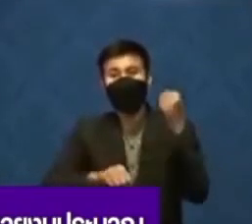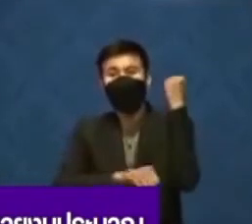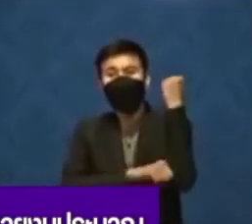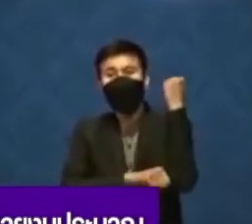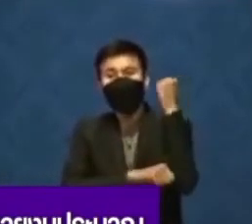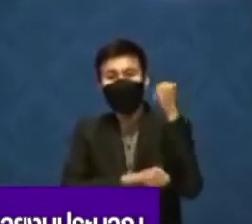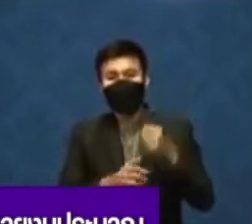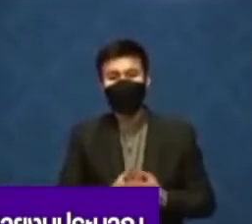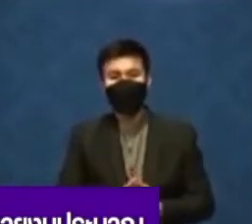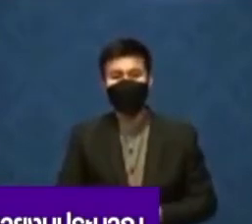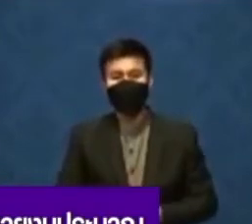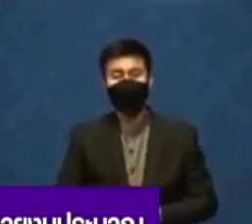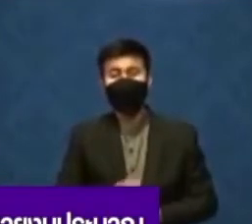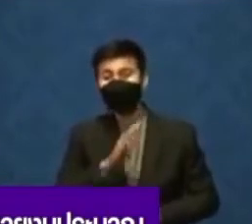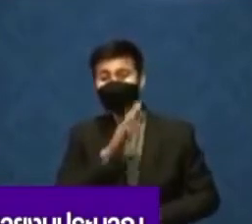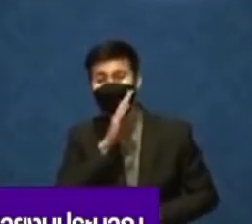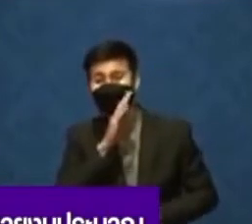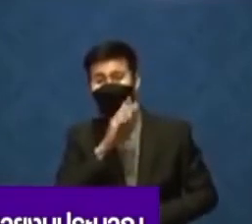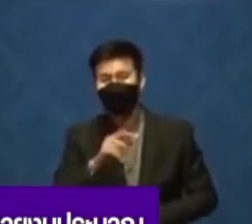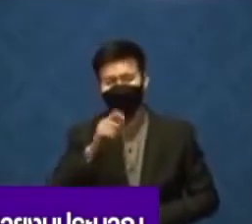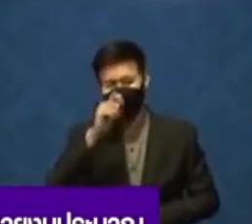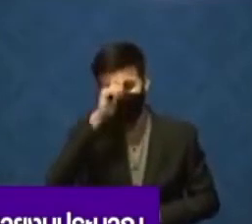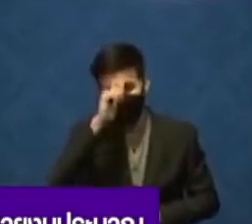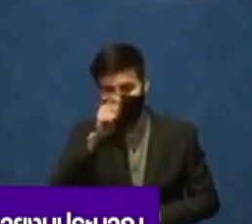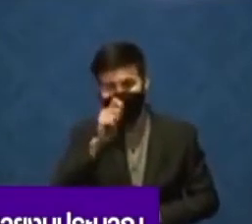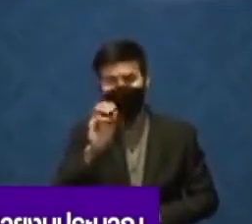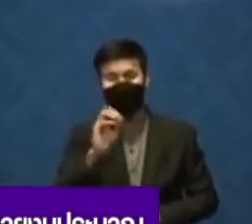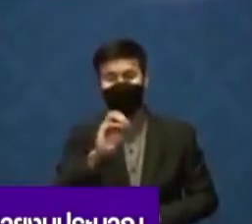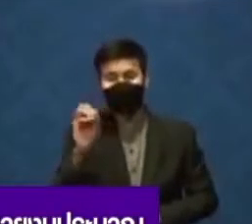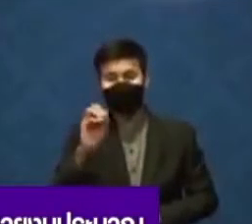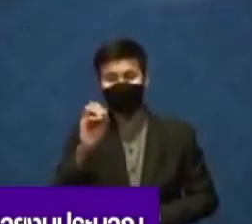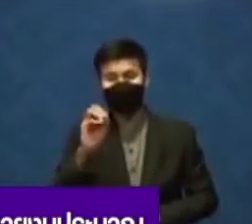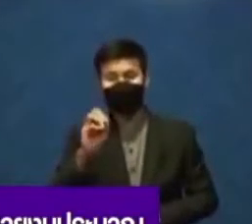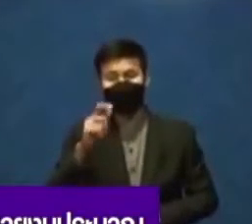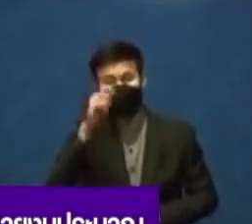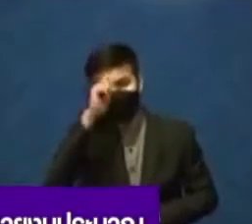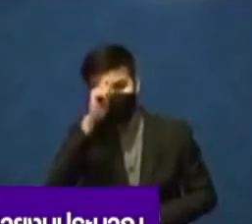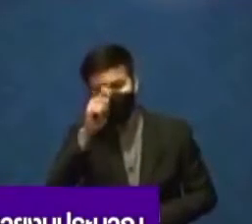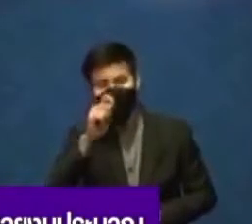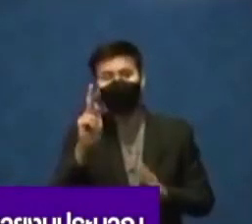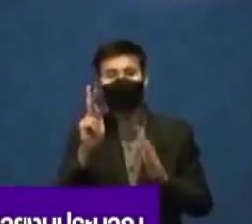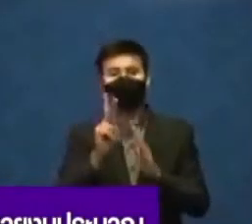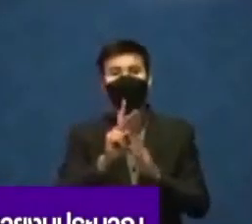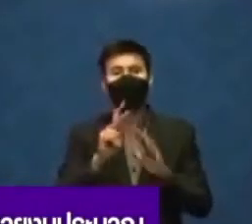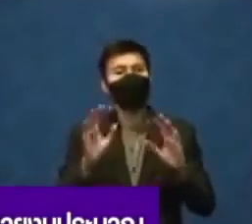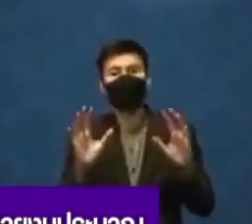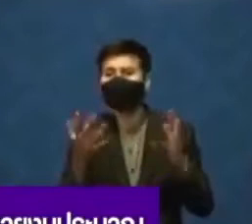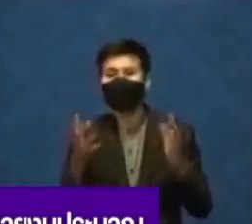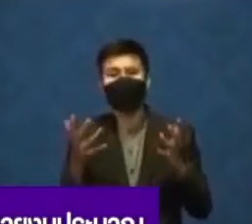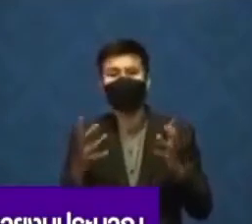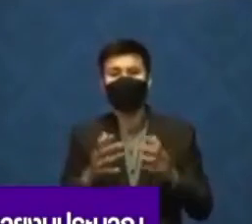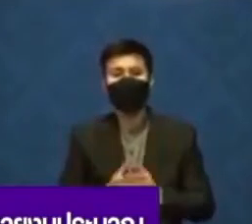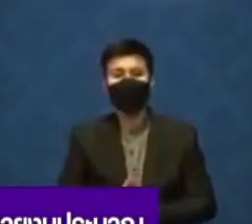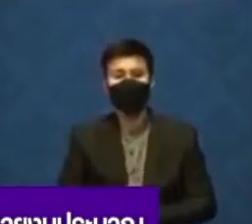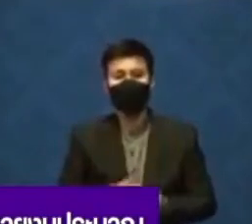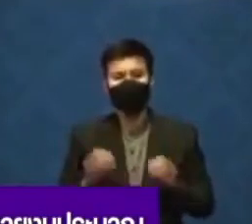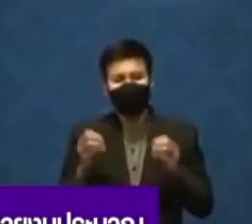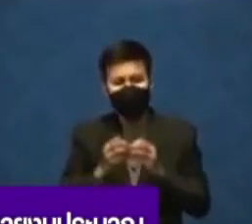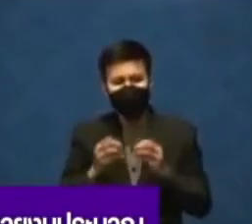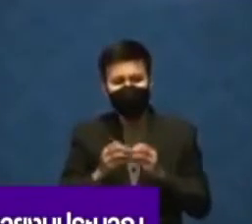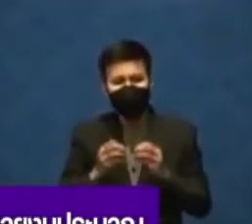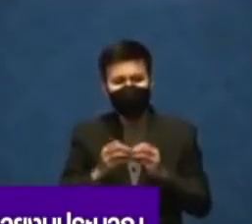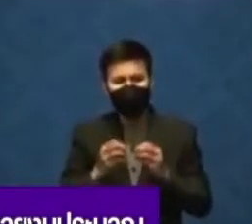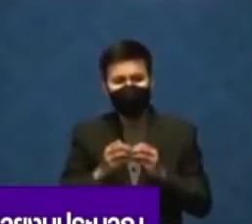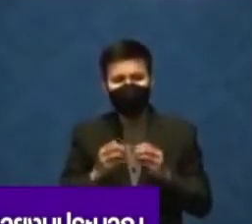ถ้าไม่เคารพข้อบังคับไม่ครบกติกากันเนี่ยมันจะวุ่นวายนะในสภาอย่างนี้ท่านประธานในฐานะที่ก